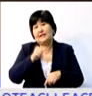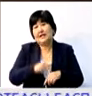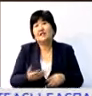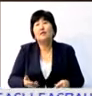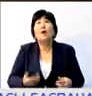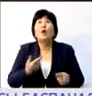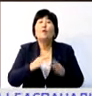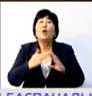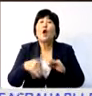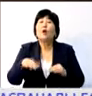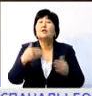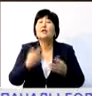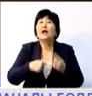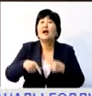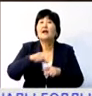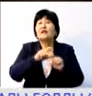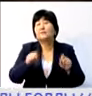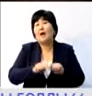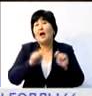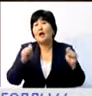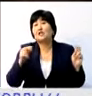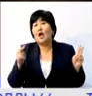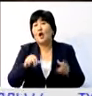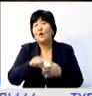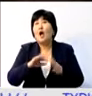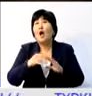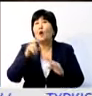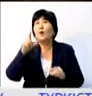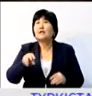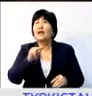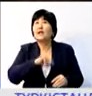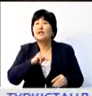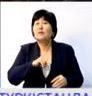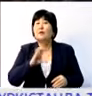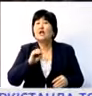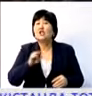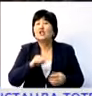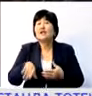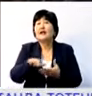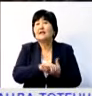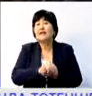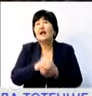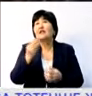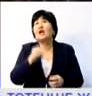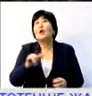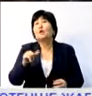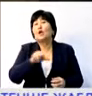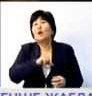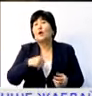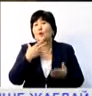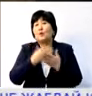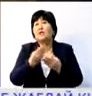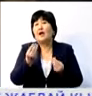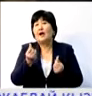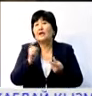Бұл күні ауылдықтар жаңа кәсіпкерлік нысанының ашылуына да куә болды. Ауыл азаматы Еңбек жер серіктестігінің директоры Шакизат Қанысқақовтың жеке қаражаты